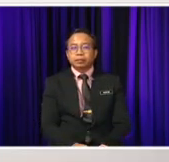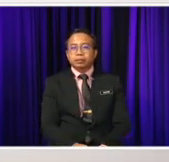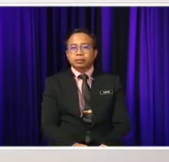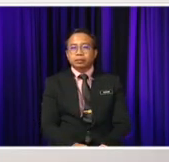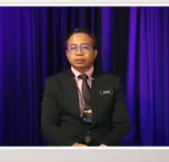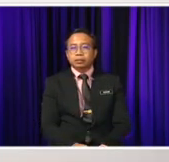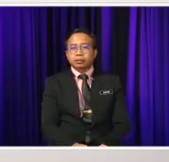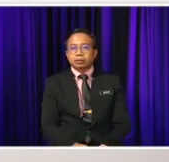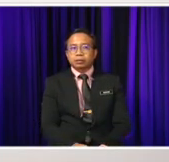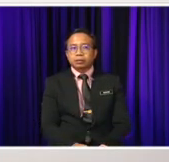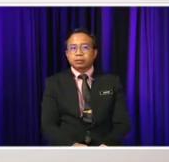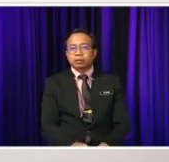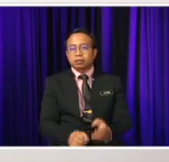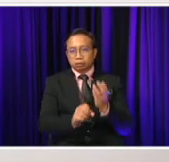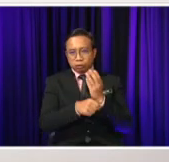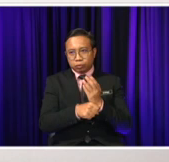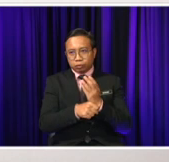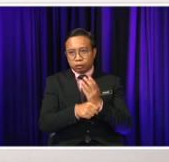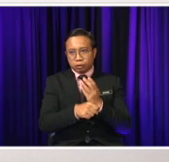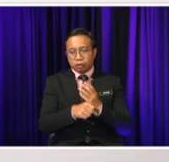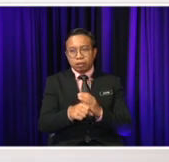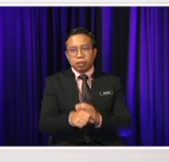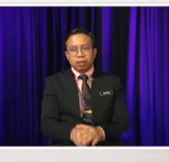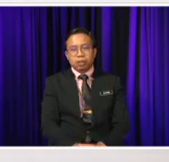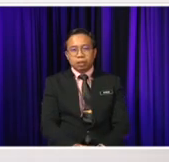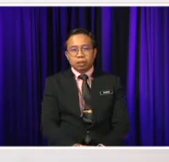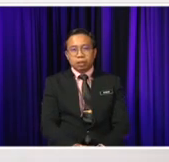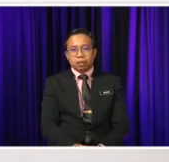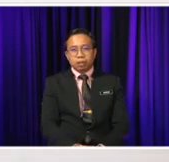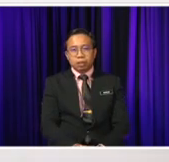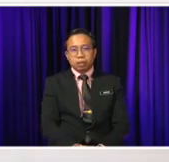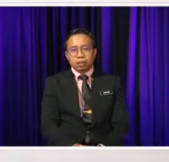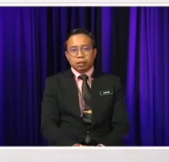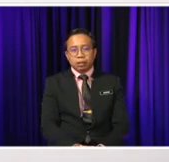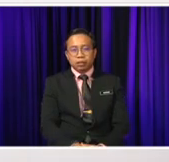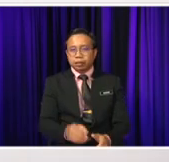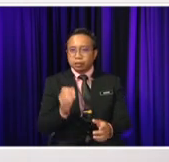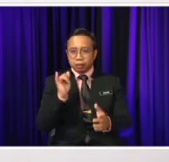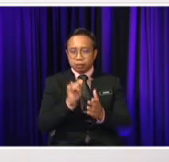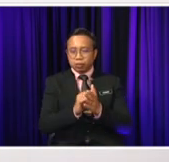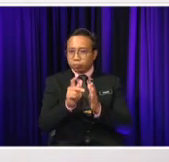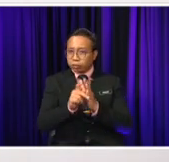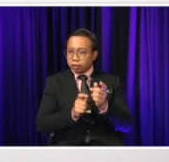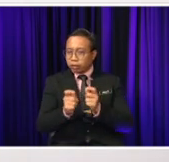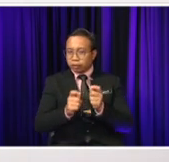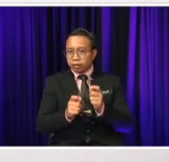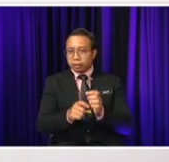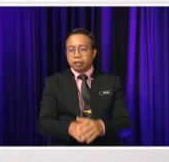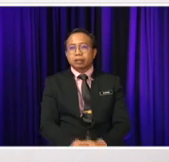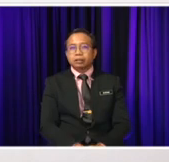bersumberkan Alquran dan al-hadis eh itu sih itu pun takbiran Oke ini pun tak